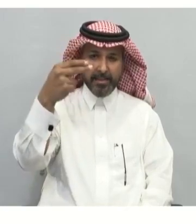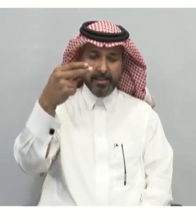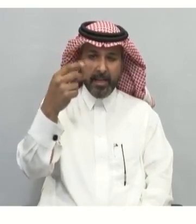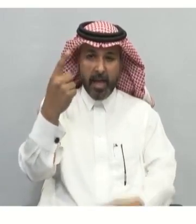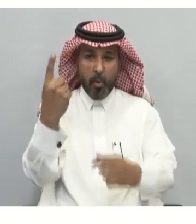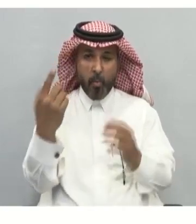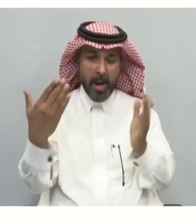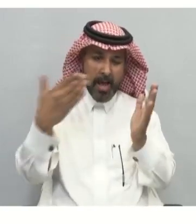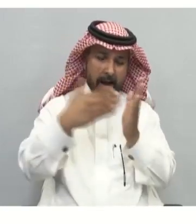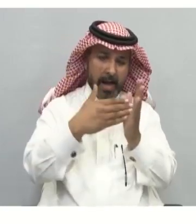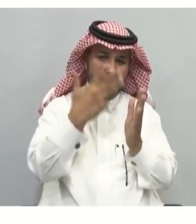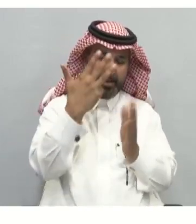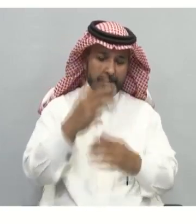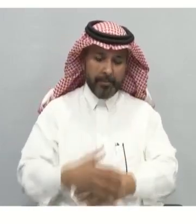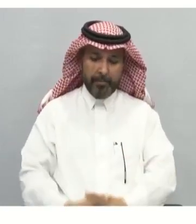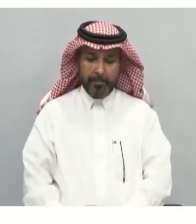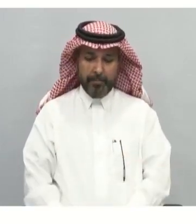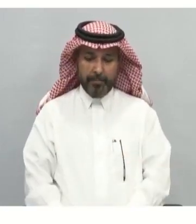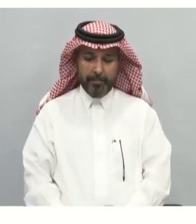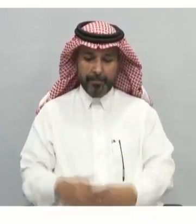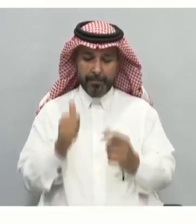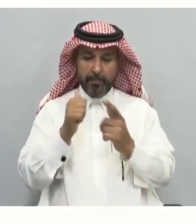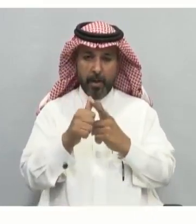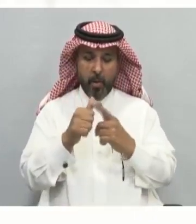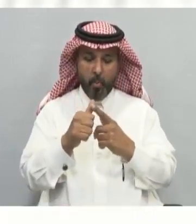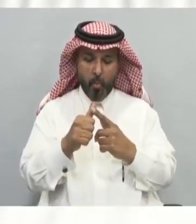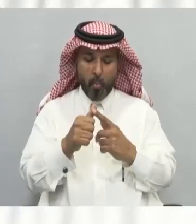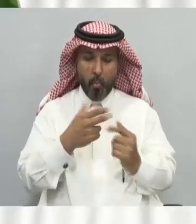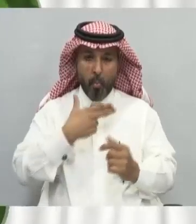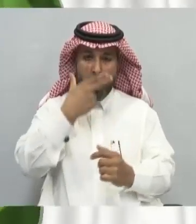التاسع نبدا مستن بالله تعالى الحديث